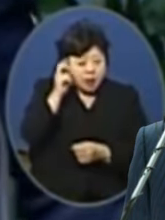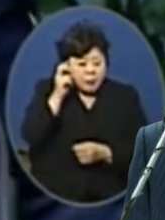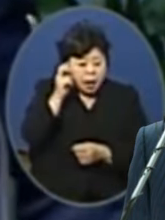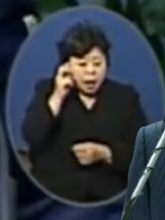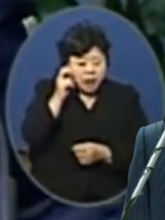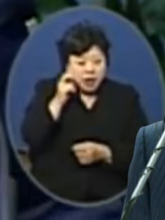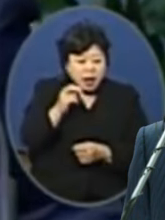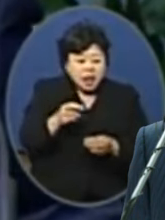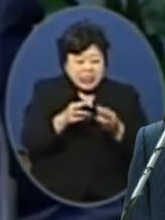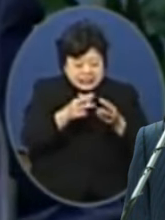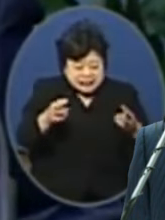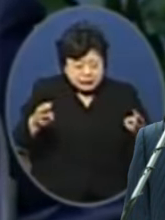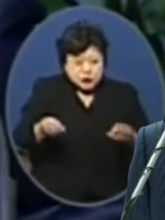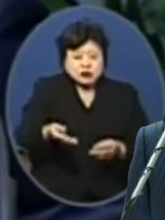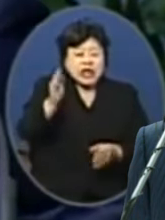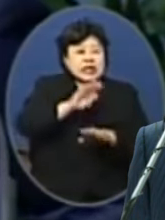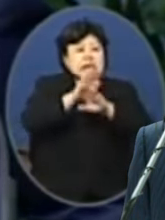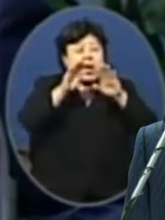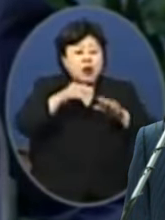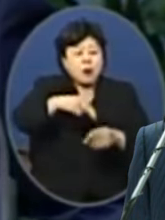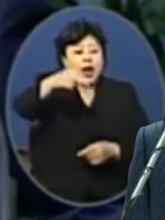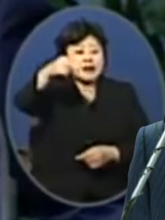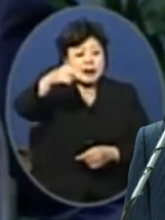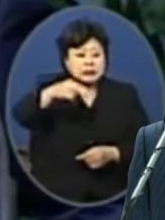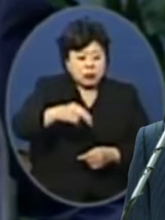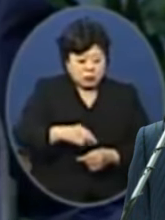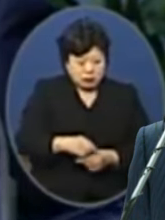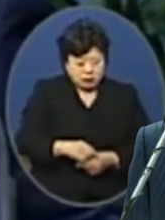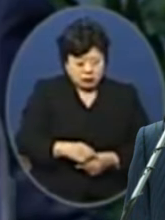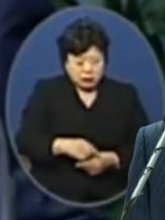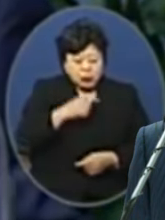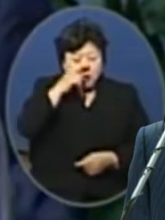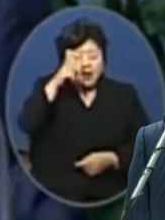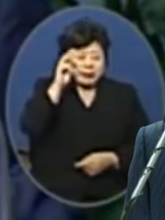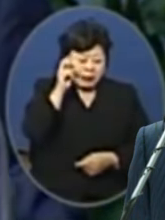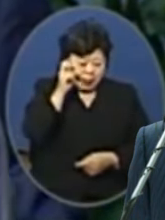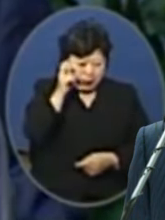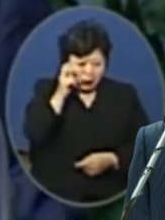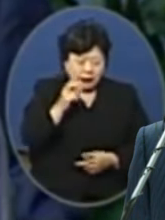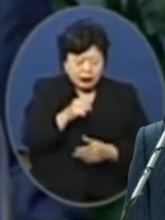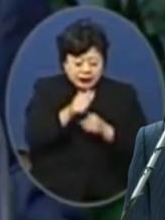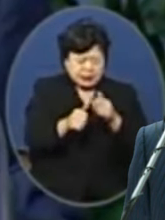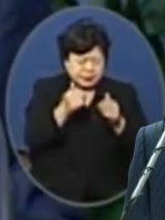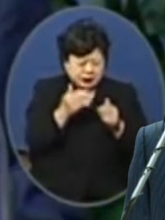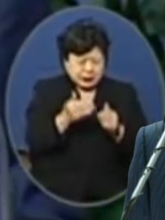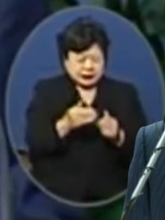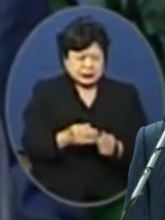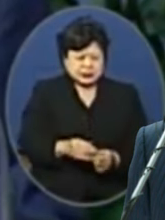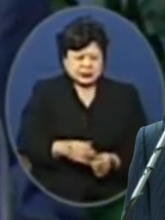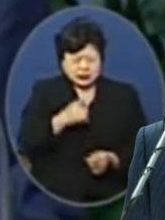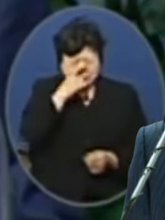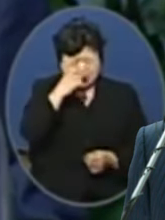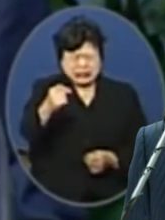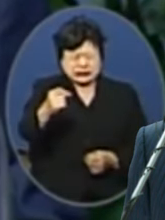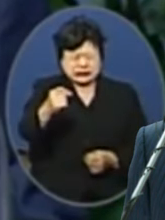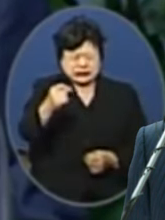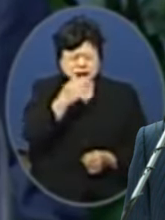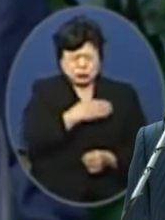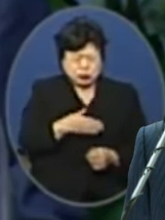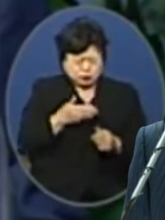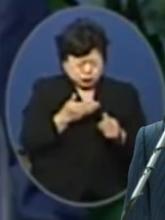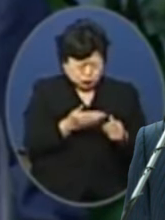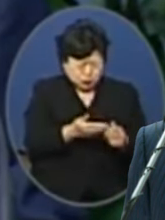그래도 셋째 하늘까지 올라갔다 온 사람인데 무슨 잔 소리냐 교만해질 수 있으니까 하나님께서 사탄의 사자를